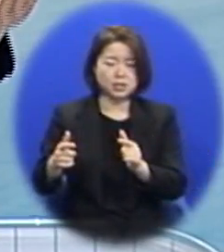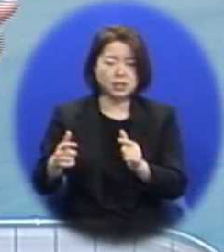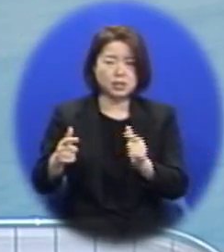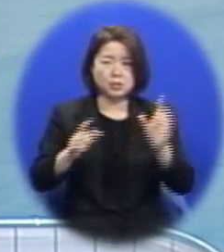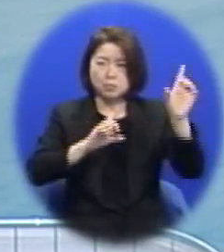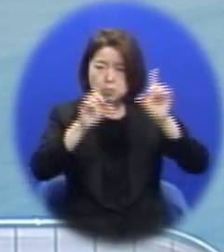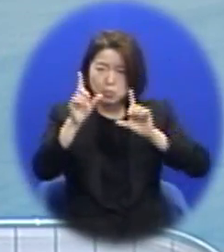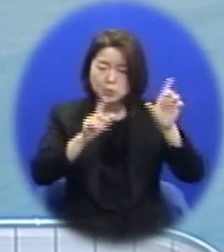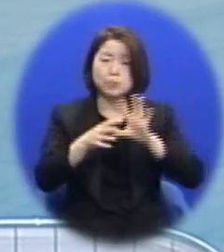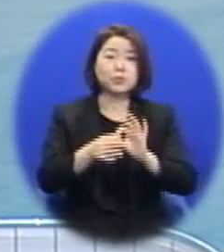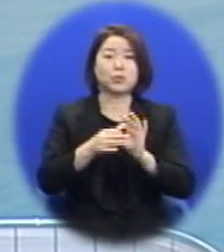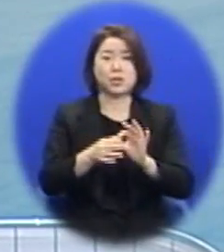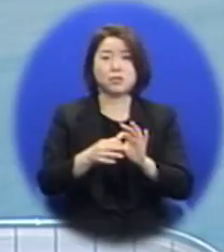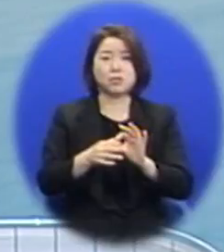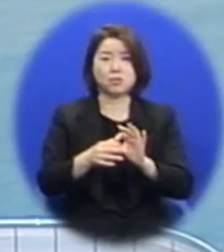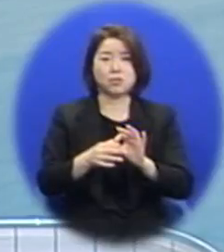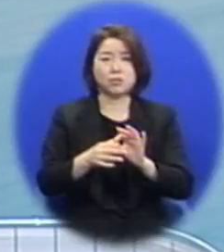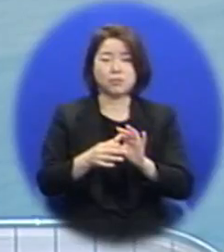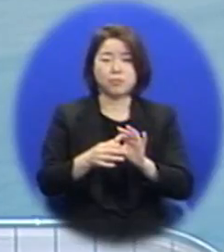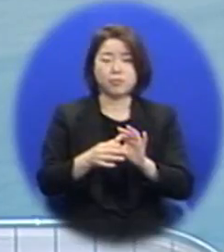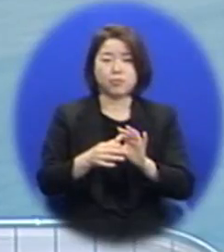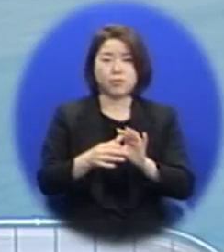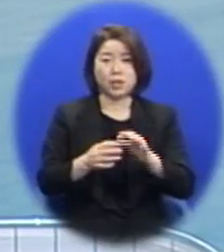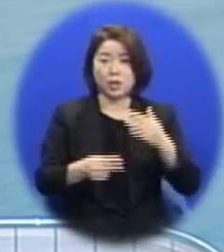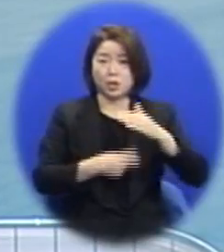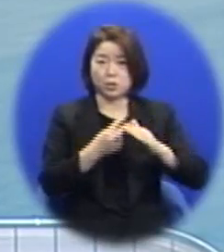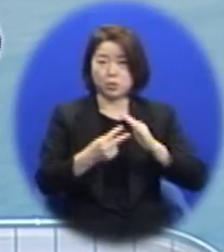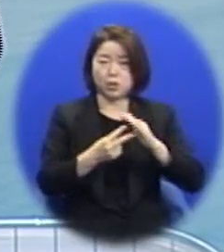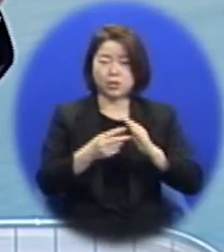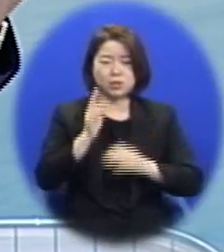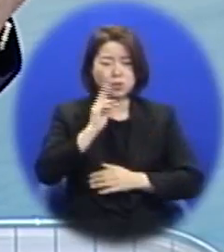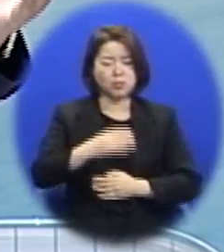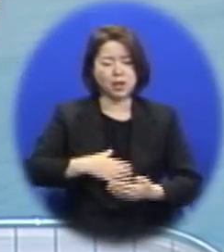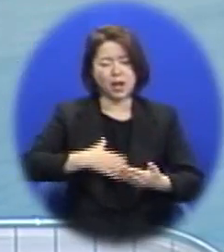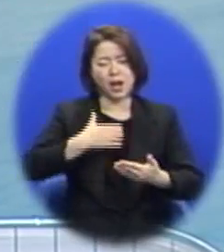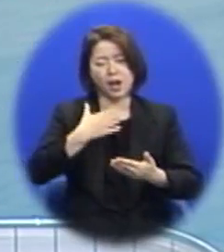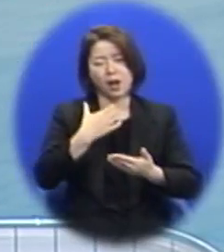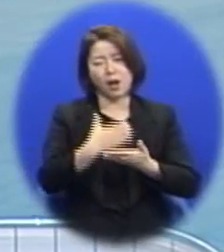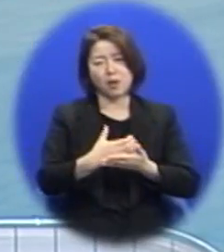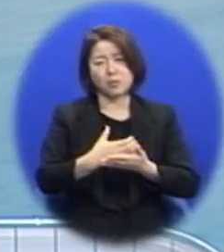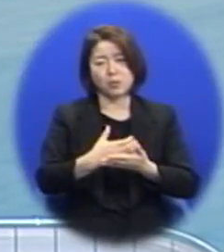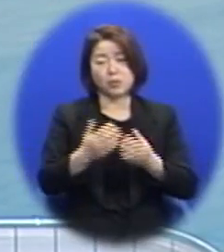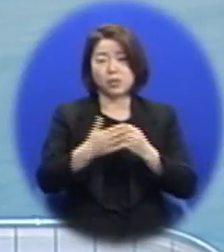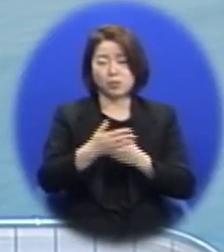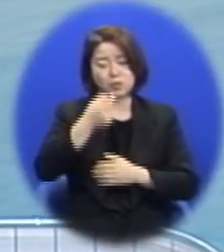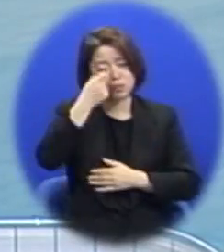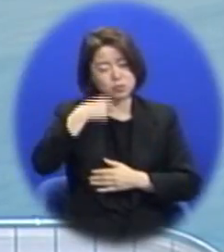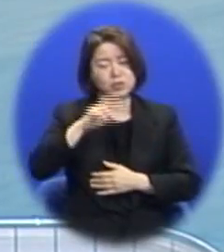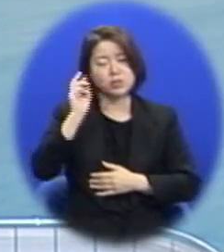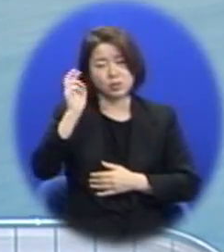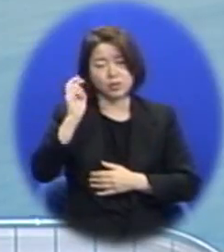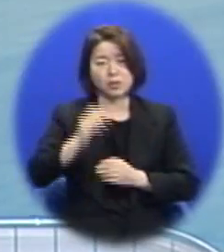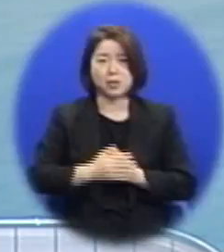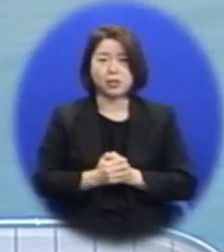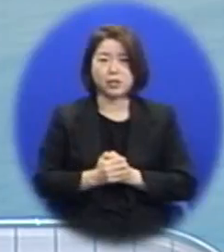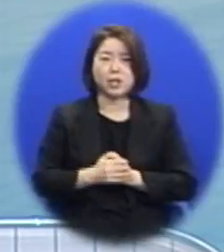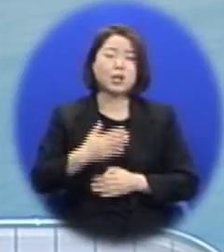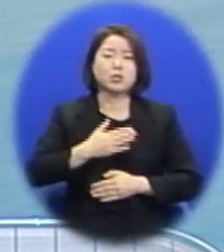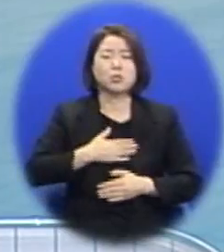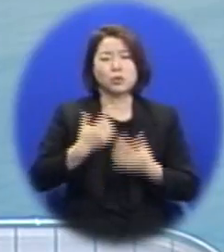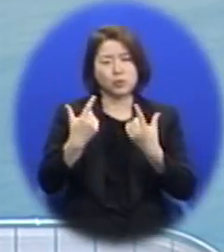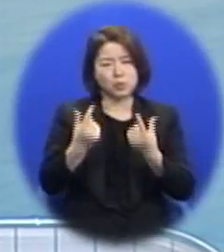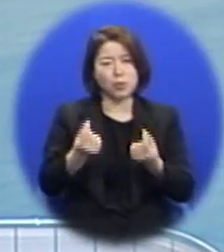환상들을 통해서 그는 아마 너무나 감격스러워서 울었을 거예요. 저도